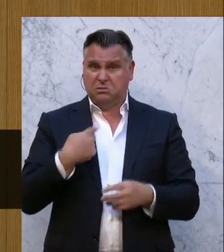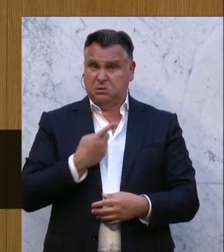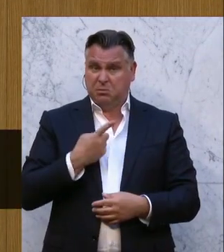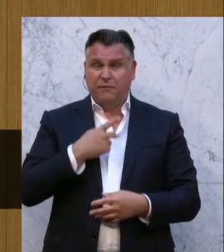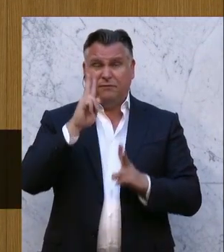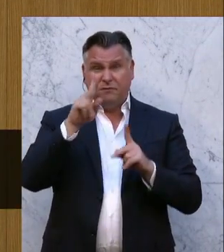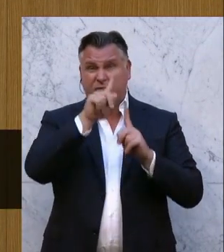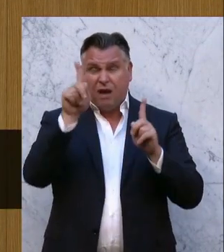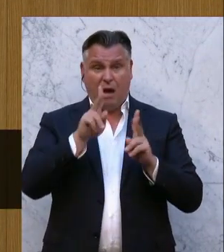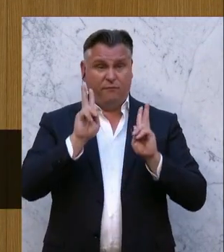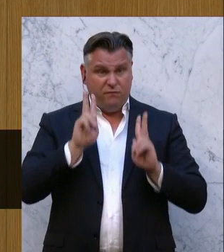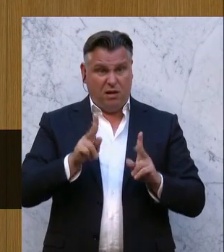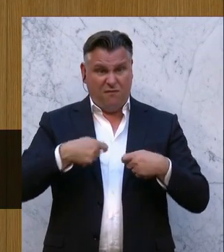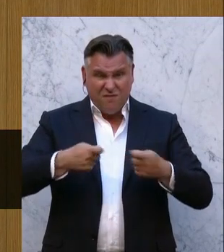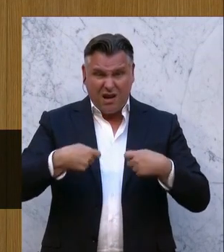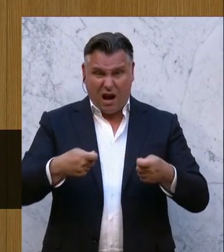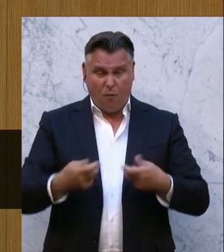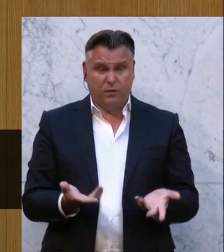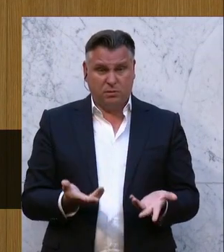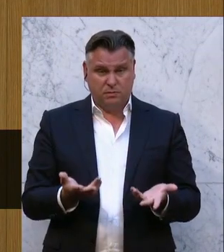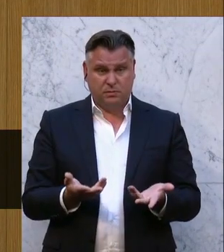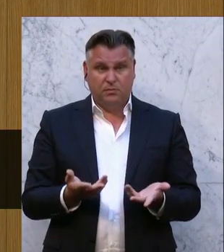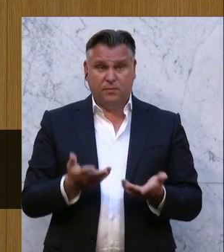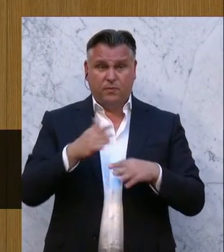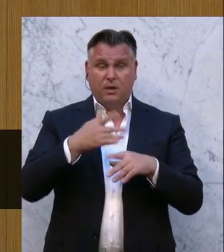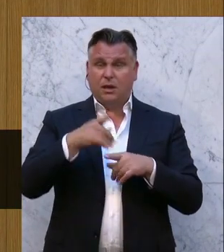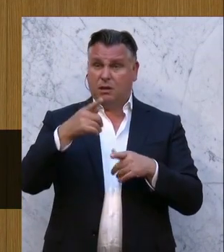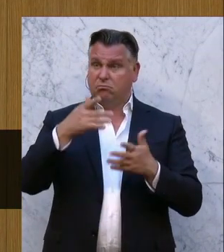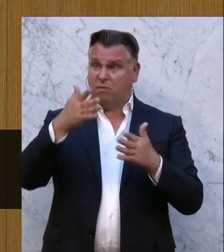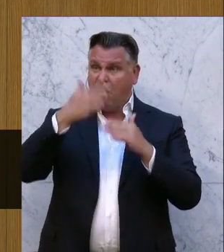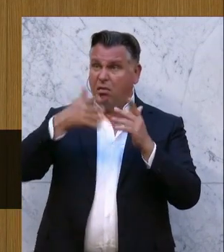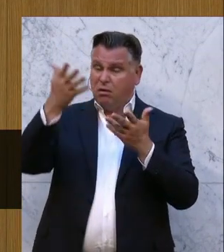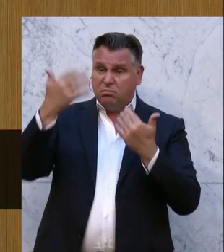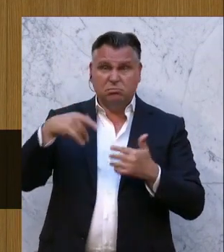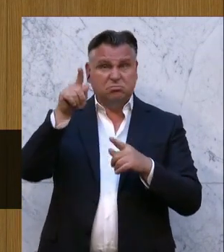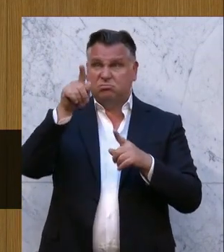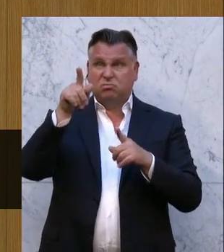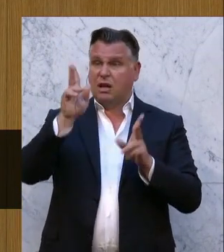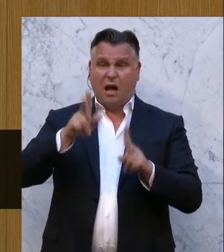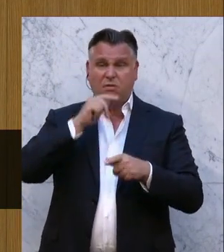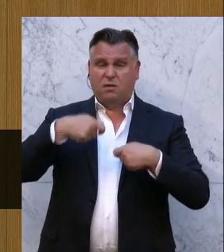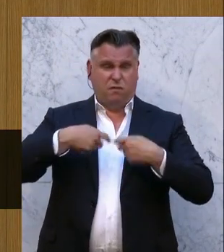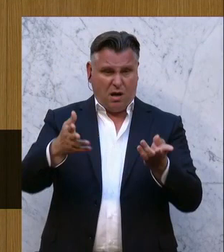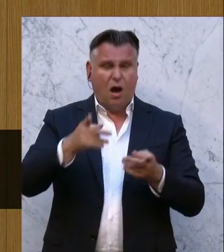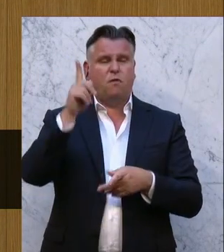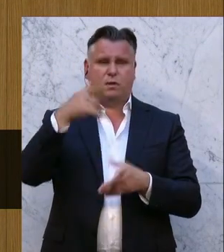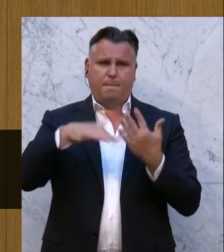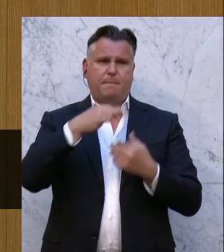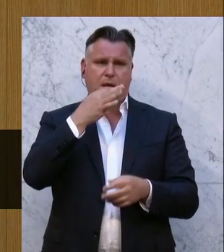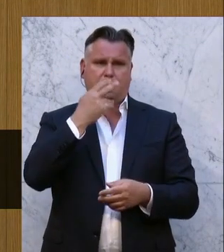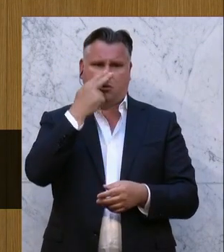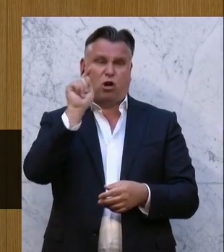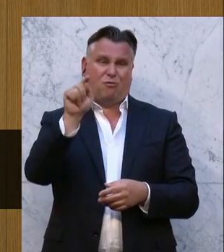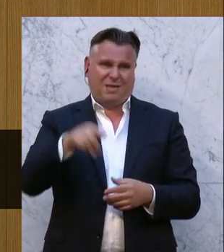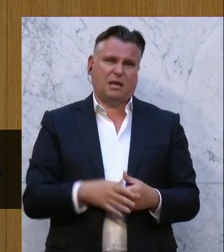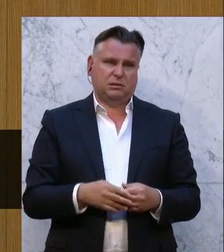davon wirklich umgesetzt? Und wir müssen diesen Anteil, der am Ende des Tages aus dem Prozess rausfällt, genauer unter die Lupe nehmen. Und darum